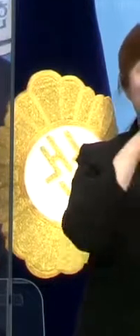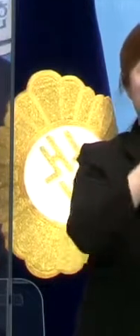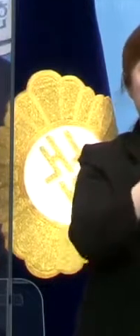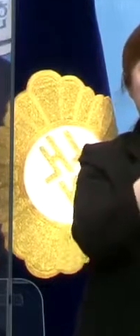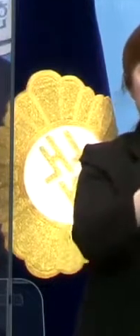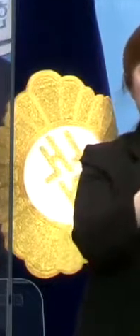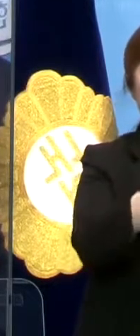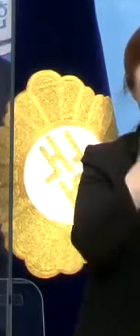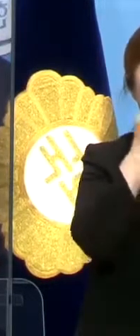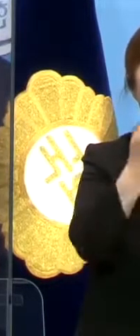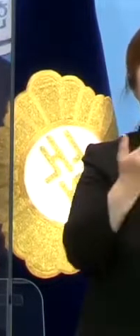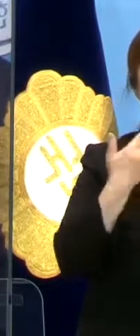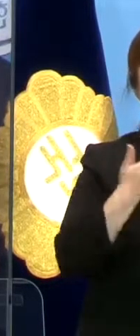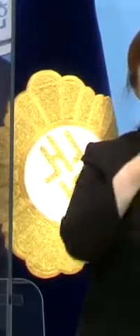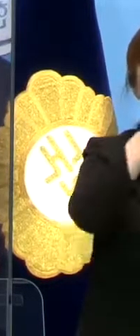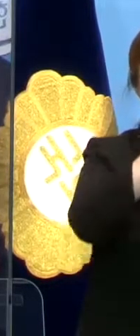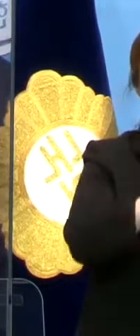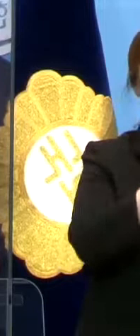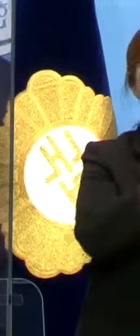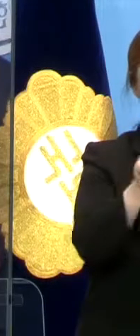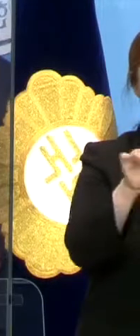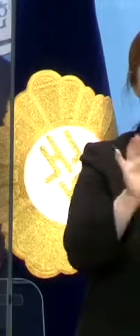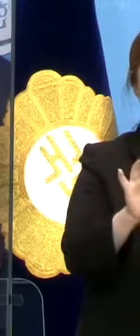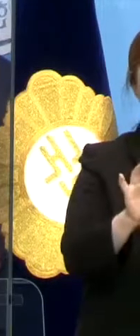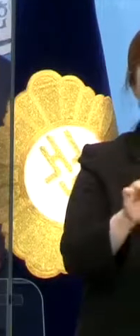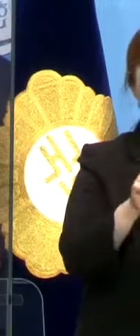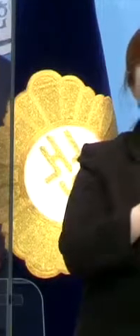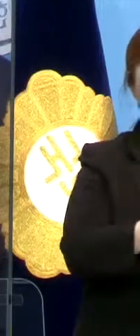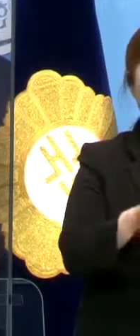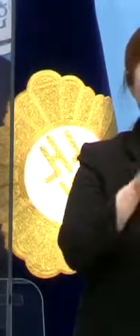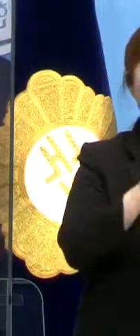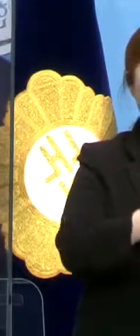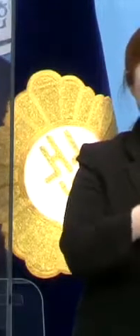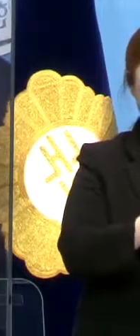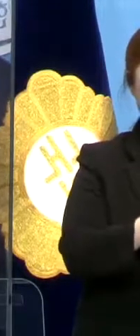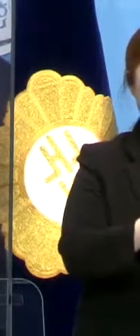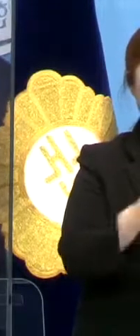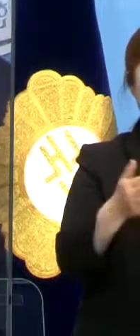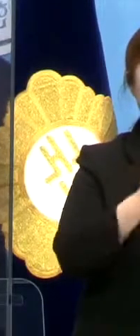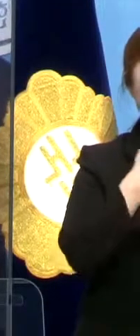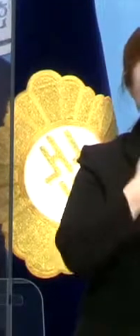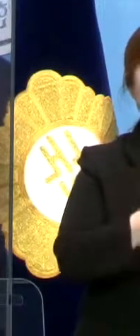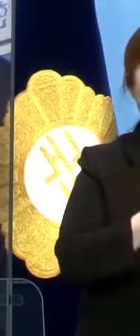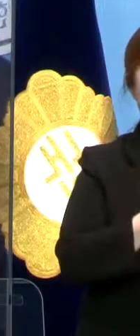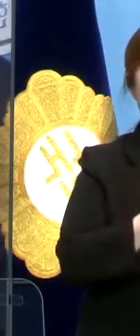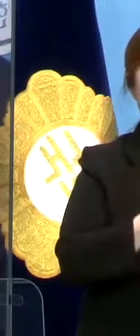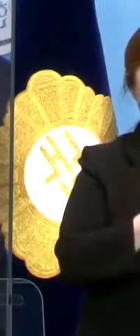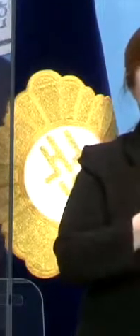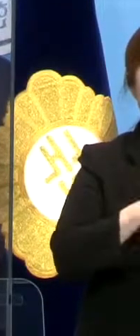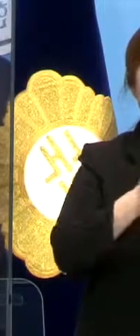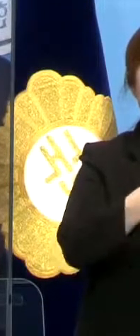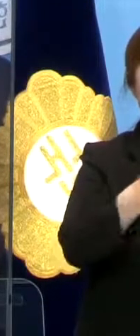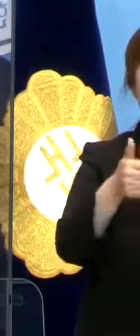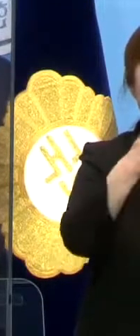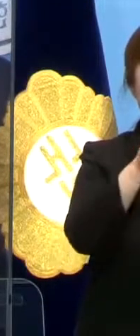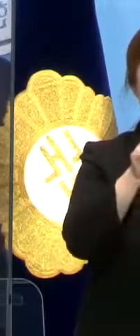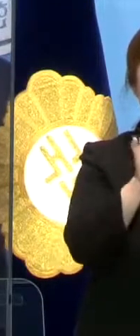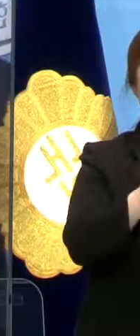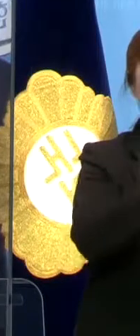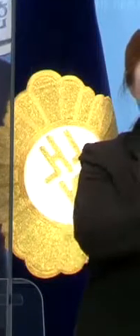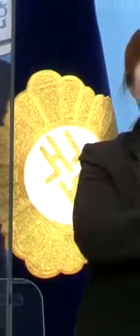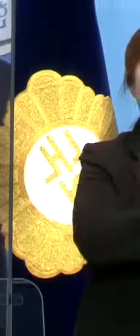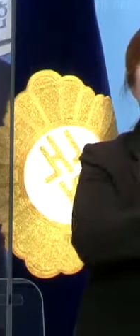줘 쿠팡 물류센터에서 이라 더 않고 잠 덕 중 님의 나이도 불가 25 이였습니다